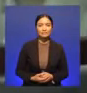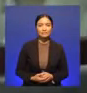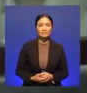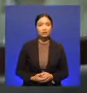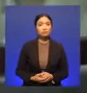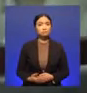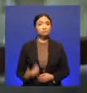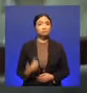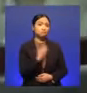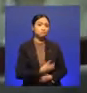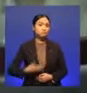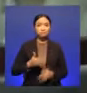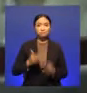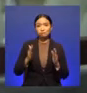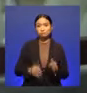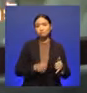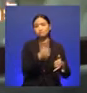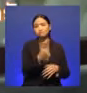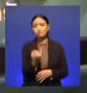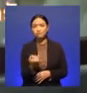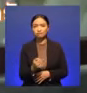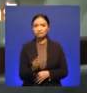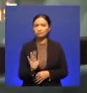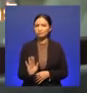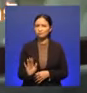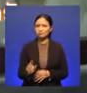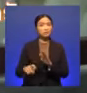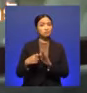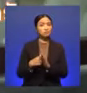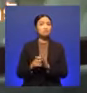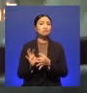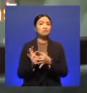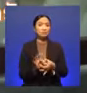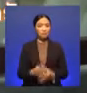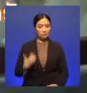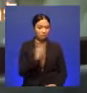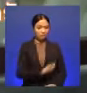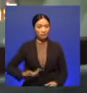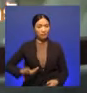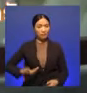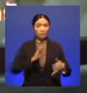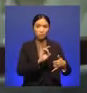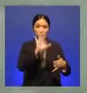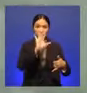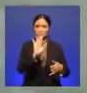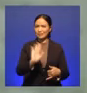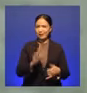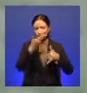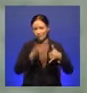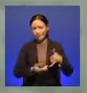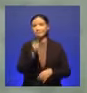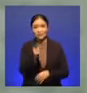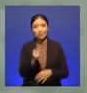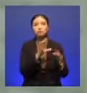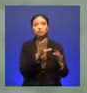สุขภาพของคนเราจะดีจะเลวไม่ได้ขึ้นกับชีววิทยาของร่างกายของเขาเท่านั้นนะครับความเป็นจริงมันขึ้น